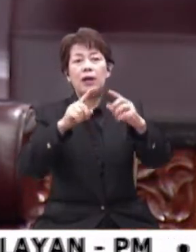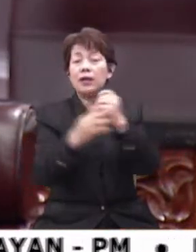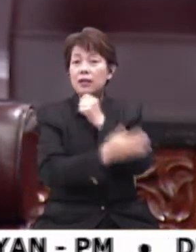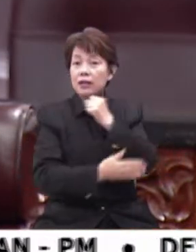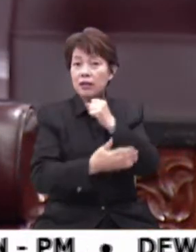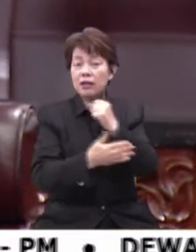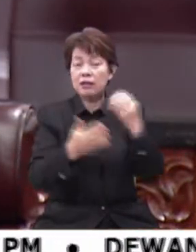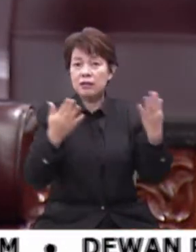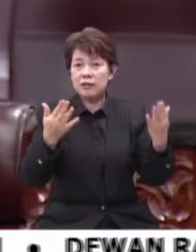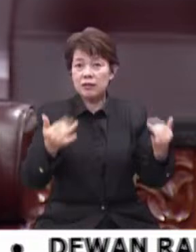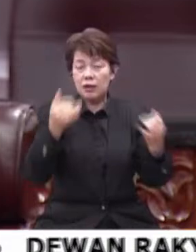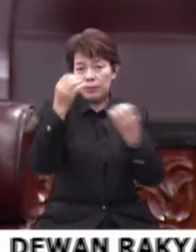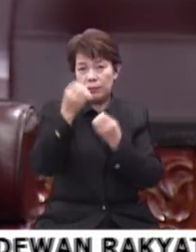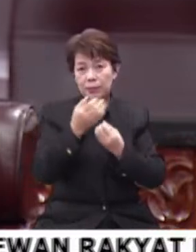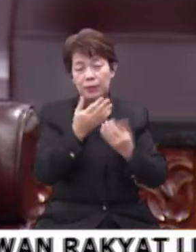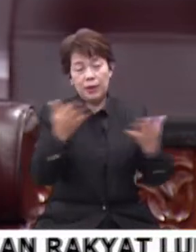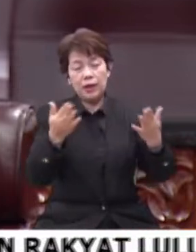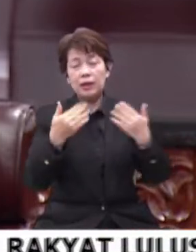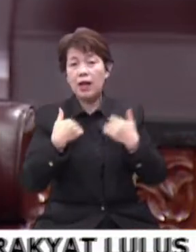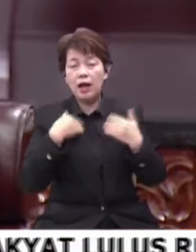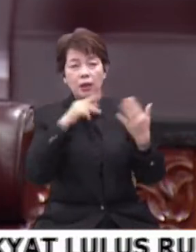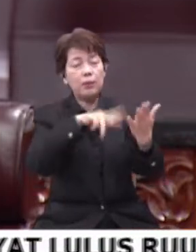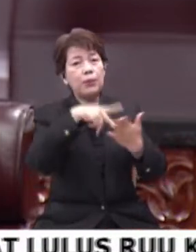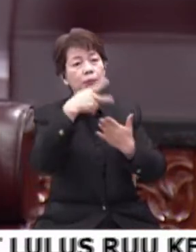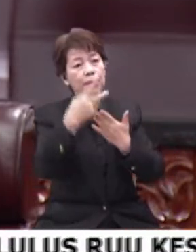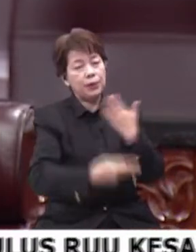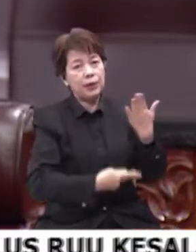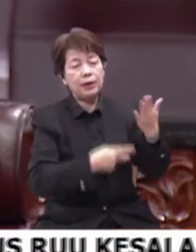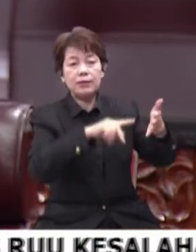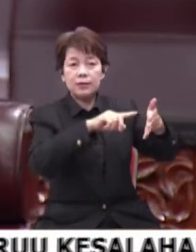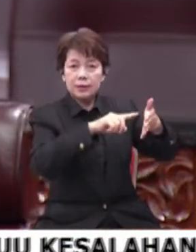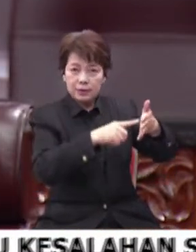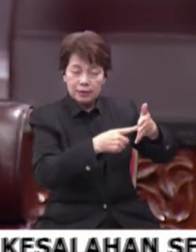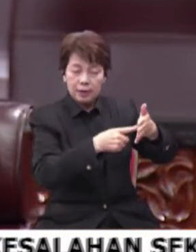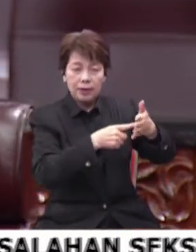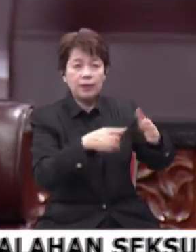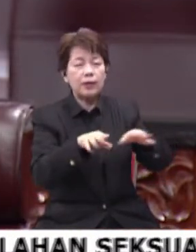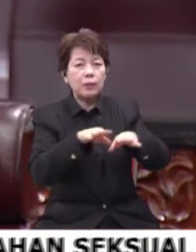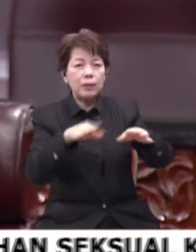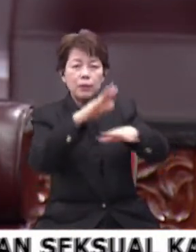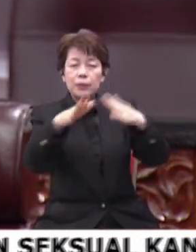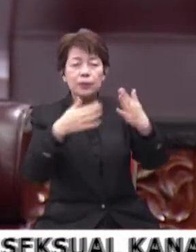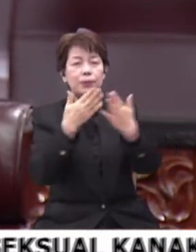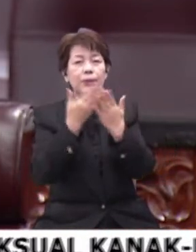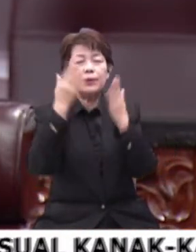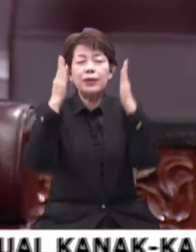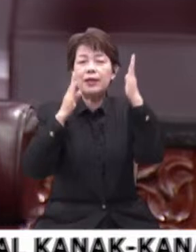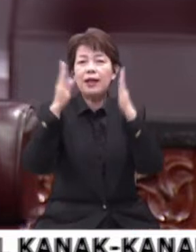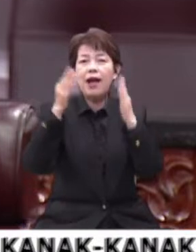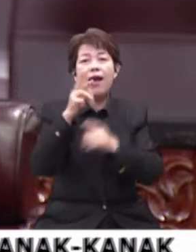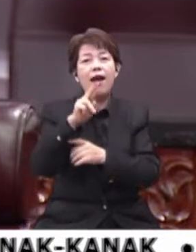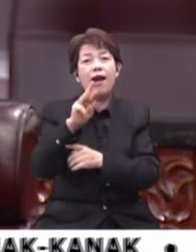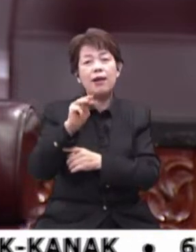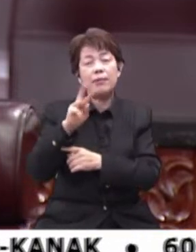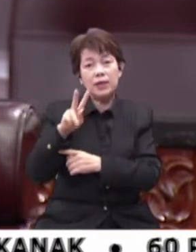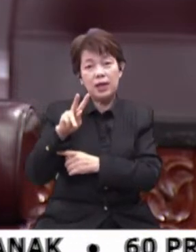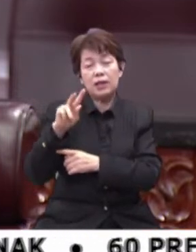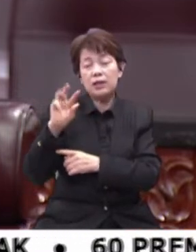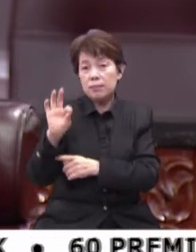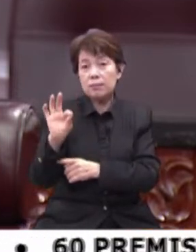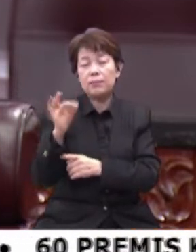telah melaksanakan program pemulihan landscape di seluruh negara sejak ada MG ke-9